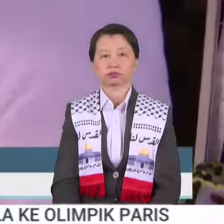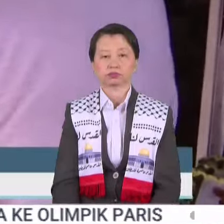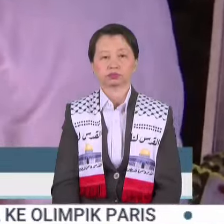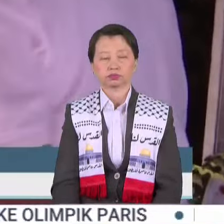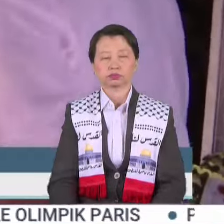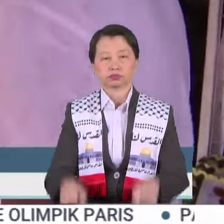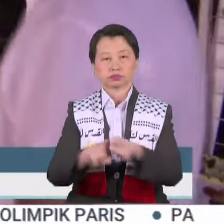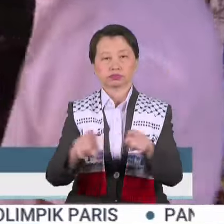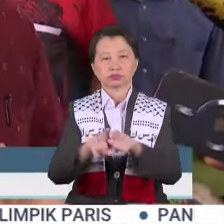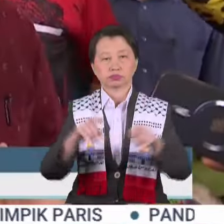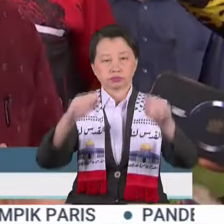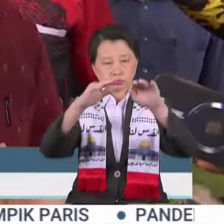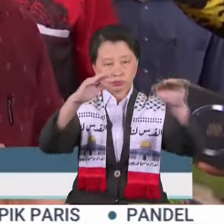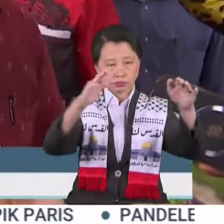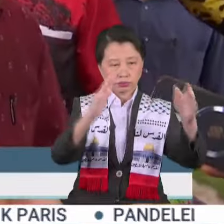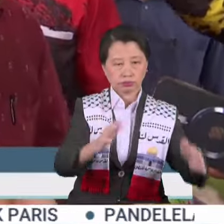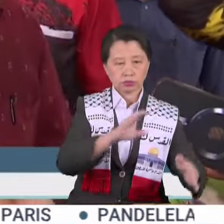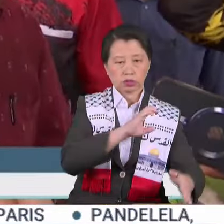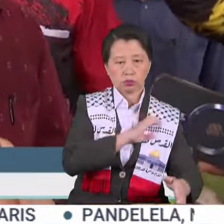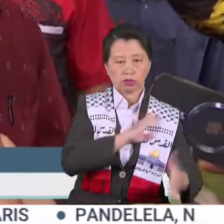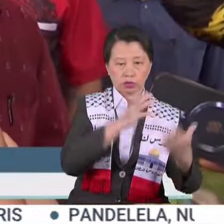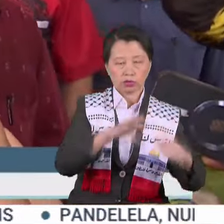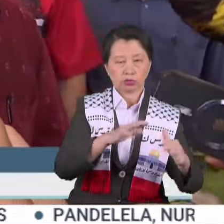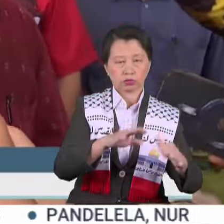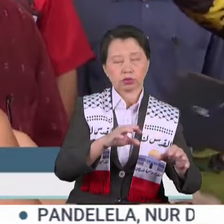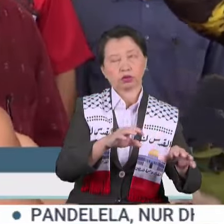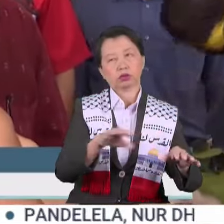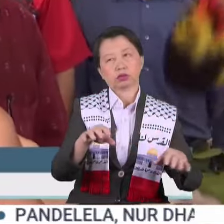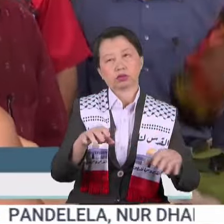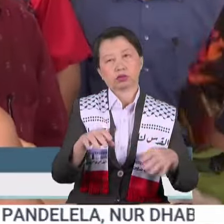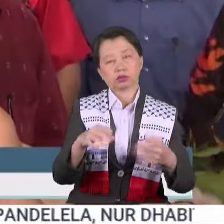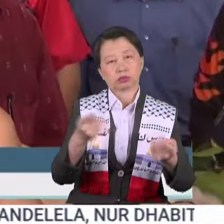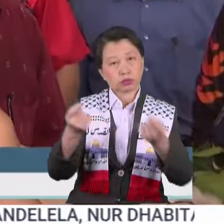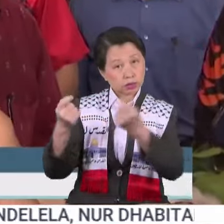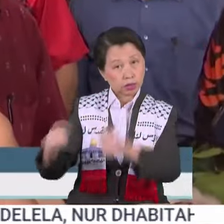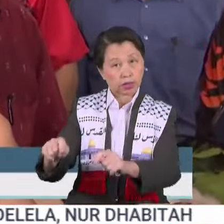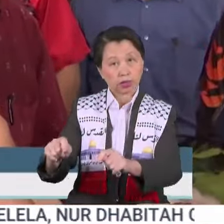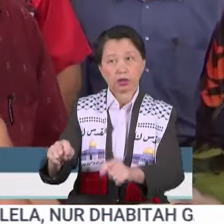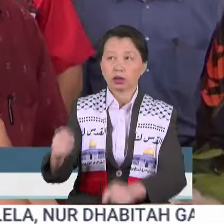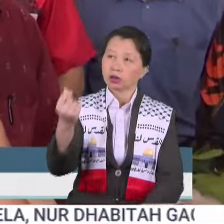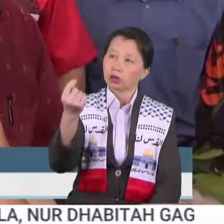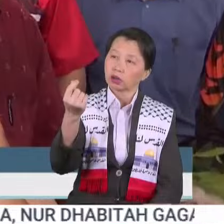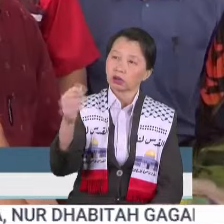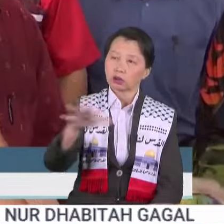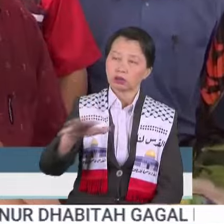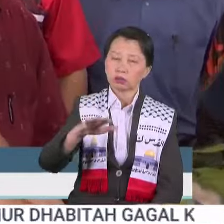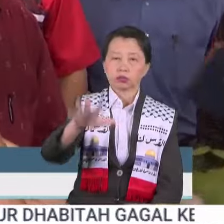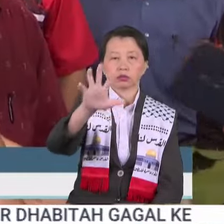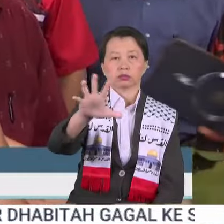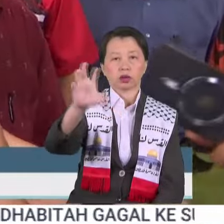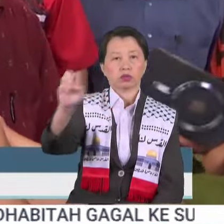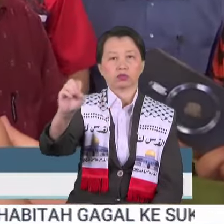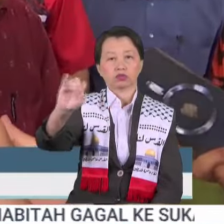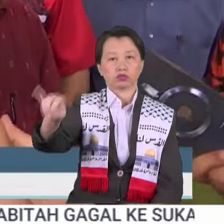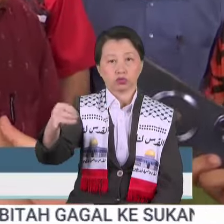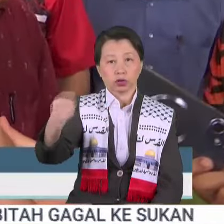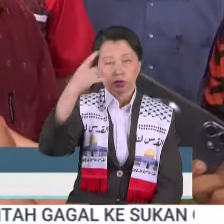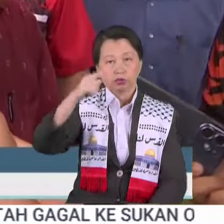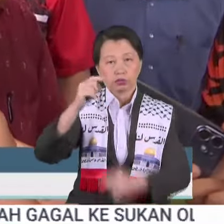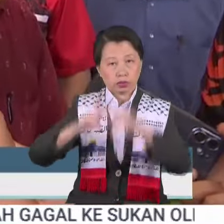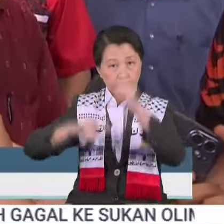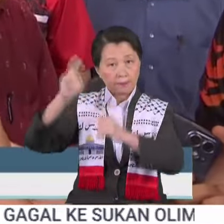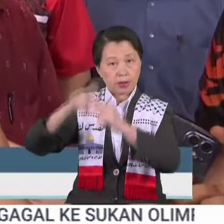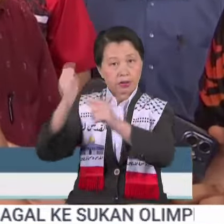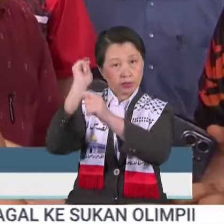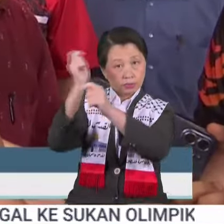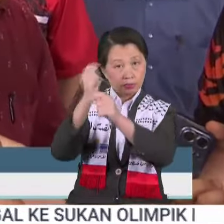Macam balai polis itu sudah ditindah dengan anggaran kurang lebih dalam 50 juta begitu untuk balai polis baru